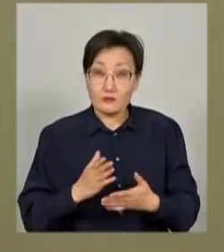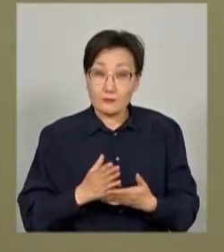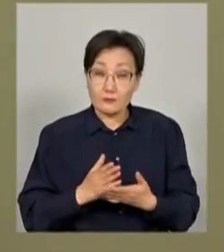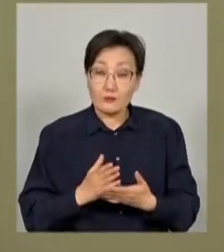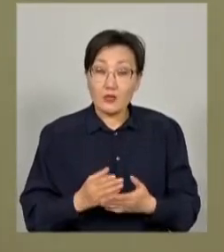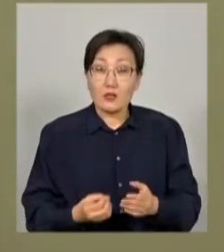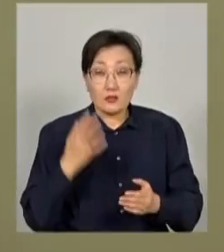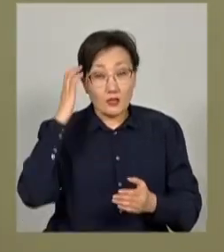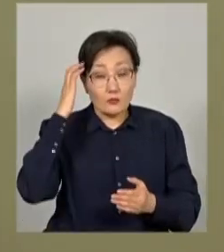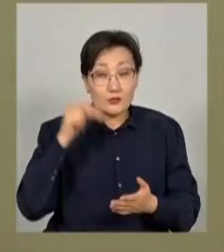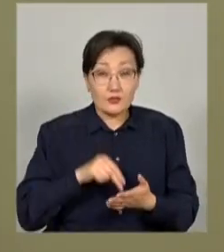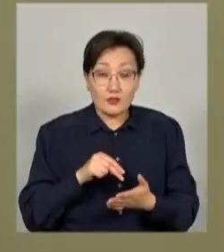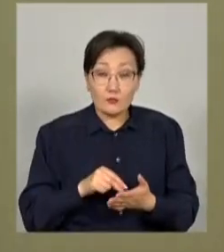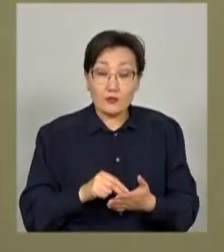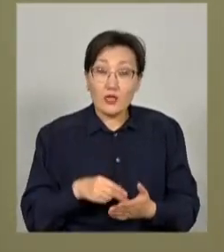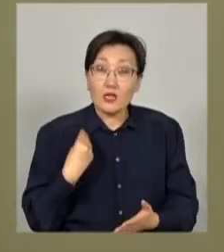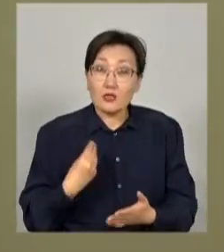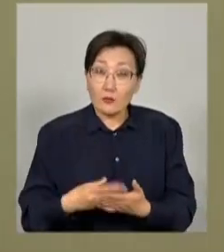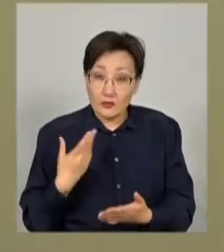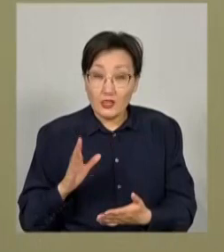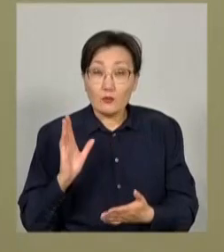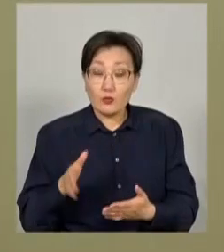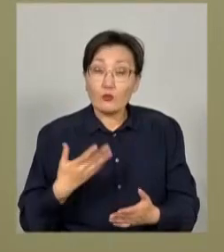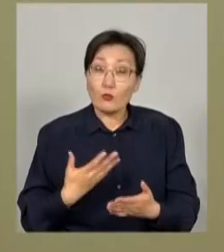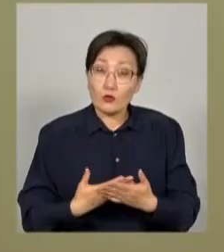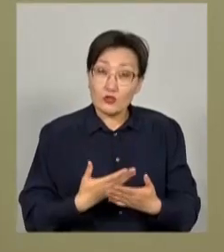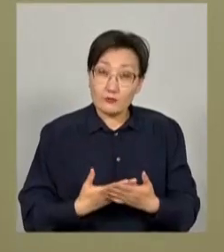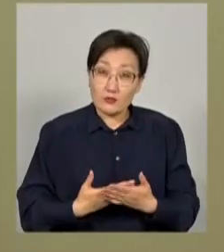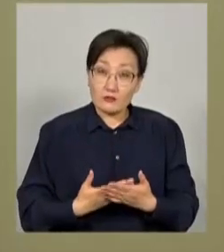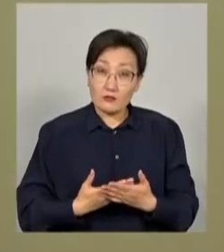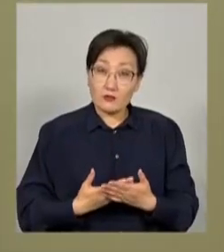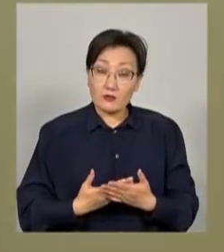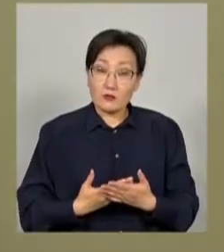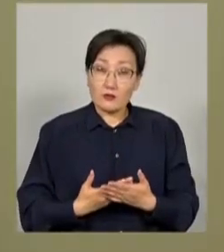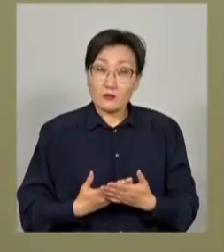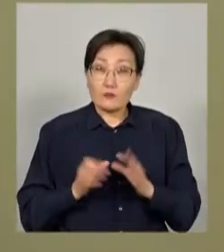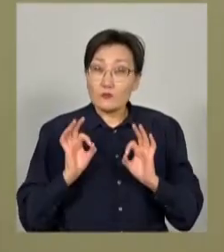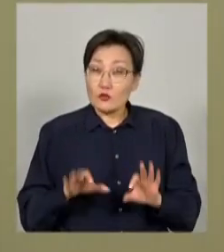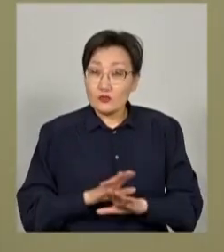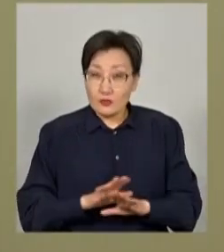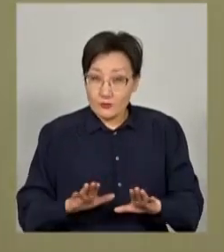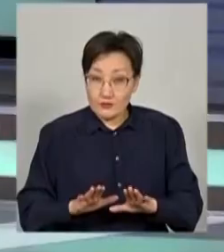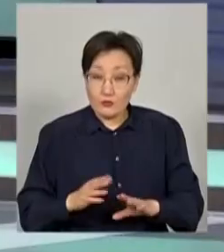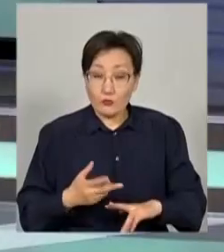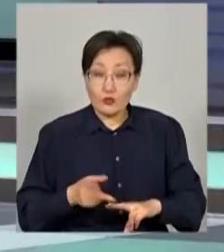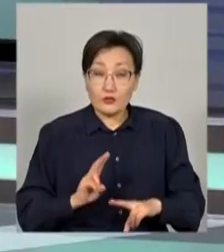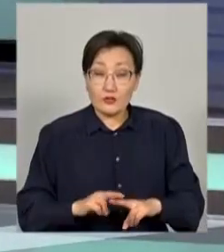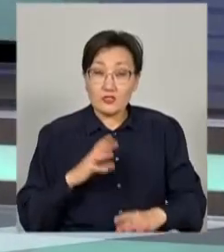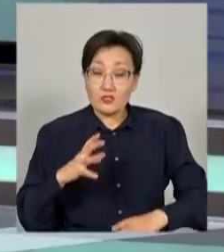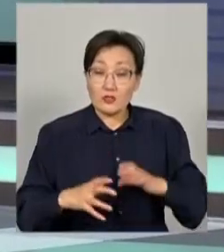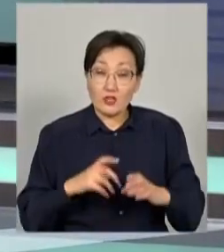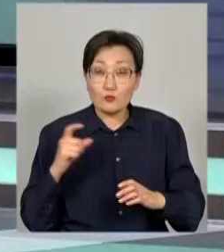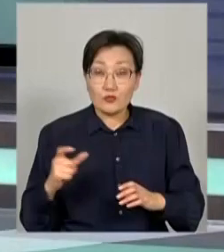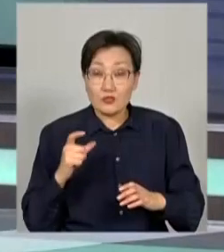мұнай бағасы алдағы уақытта өсе береді дейтінде болжамдар бір жақты емес. Белгілі бір дәрежеде әлем